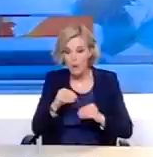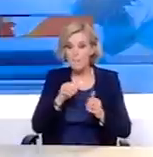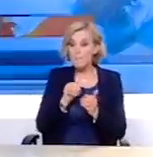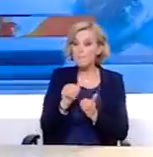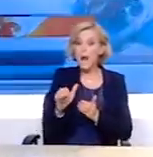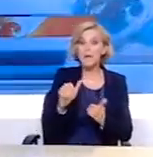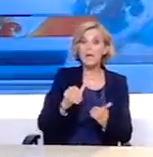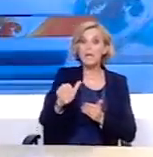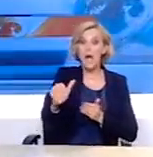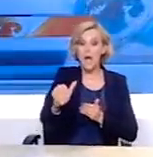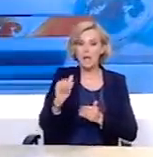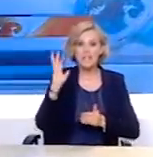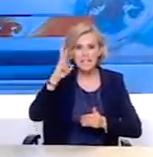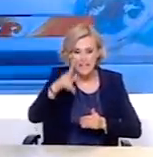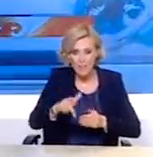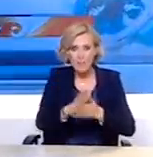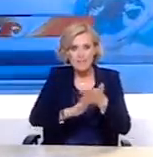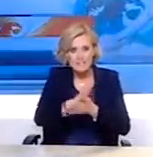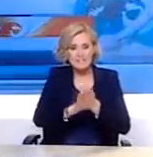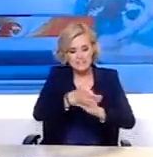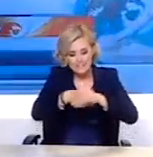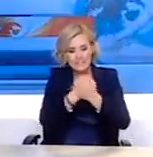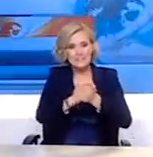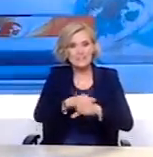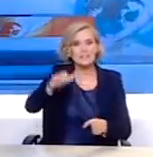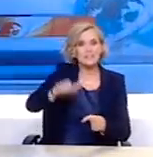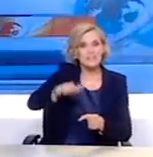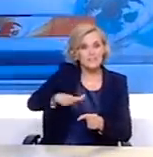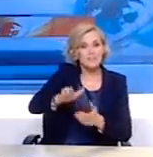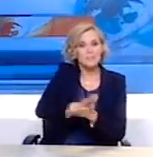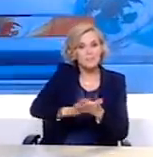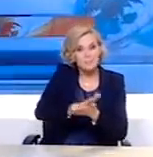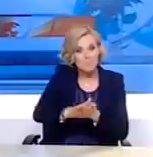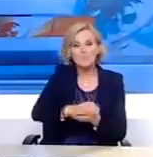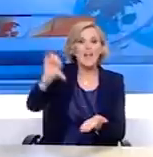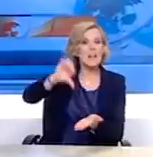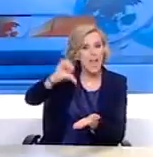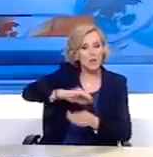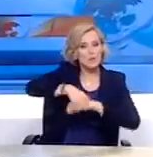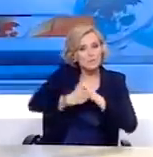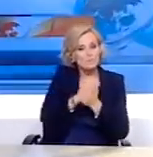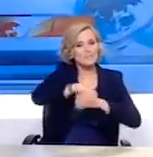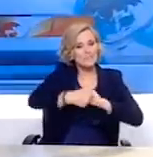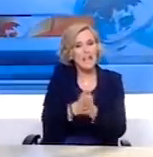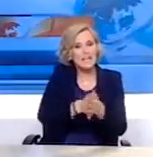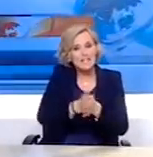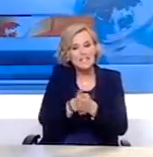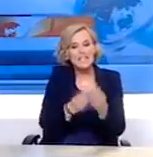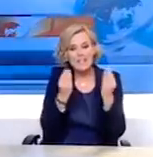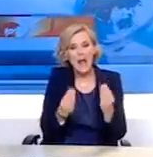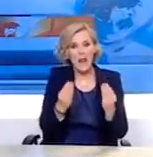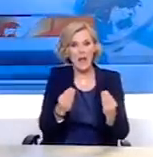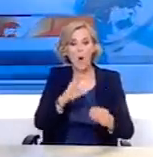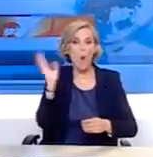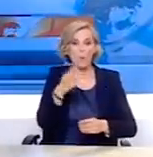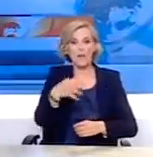εκτελούμε συχνά την υγιεινή των χεριών χρησιμοποιώντας αντισηπτικό ή σαπούνι και νερό, ιδιαίτερα όταν η χέρια μας είναι ορατά βρώμικα, να καλύπτουμε τη